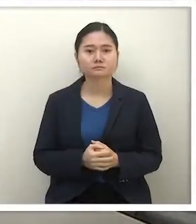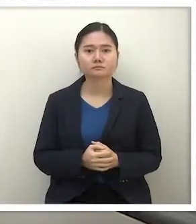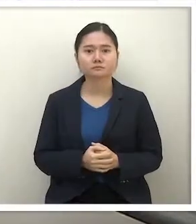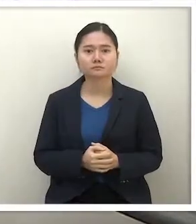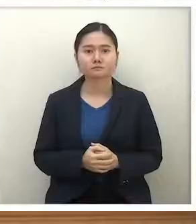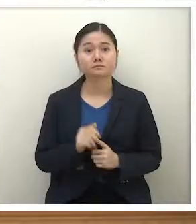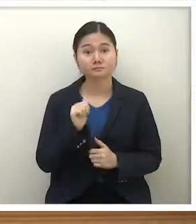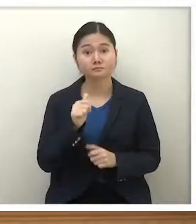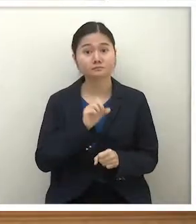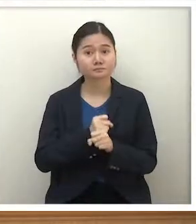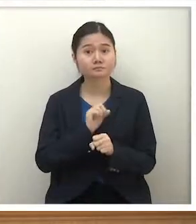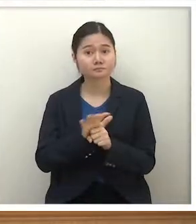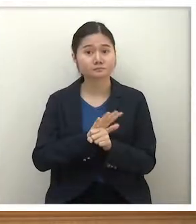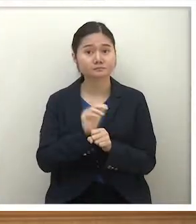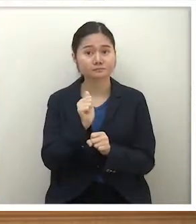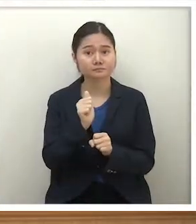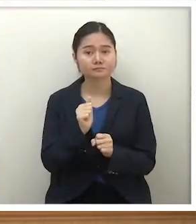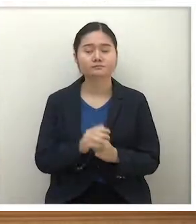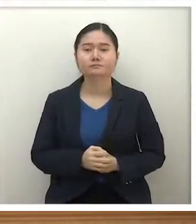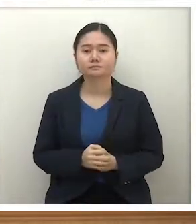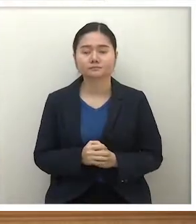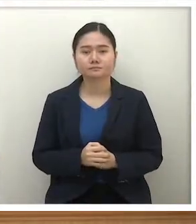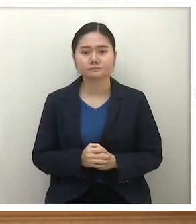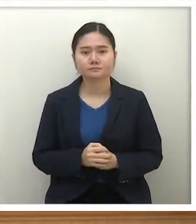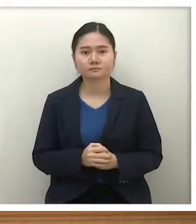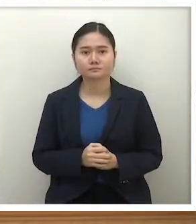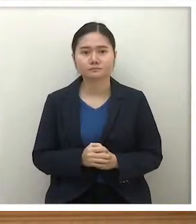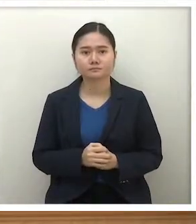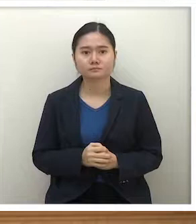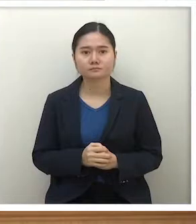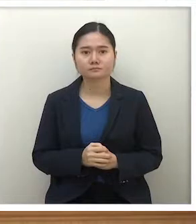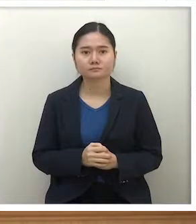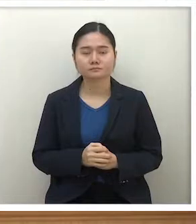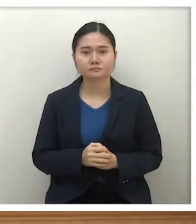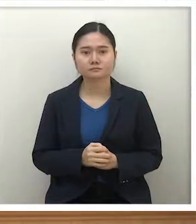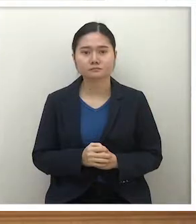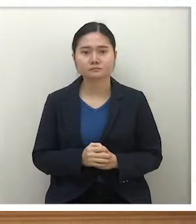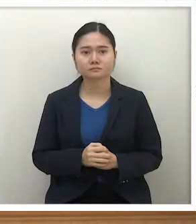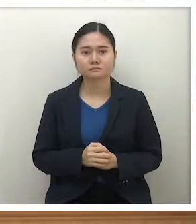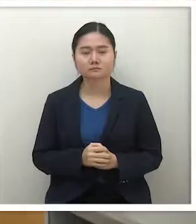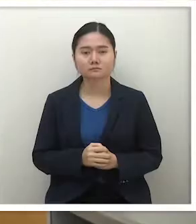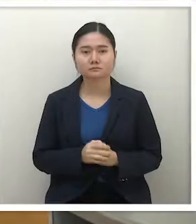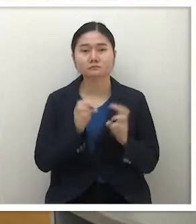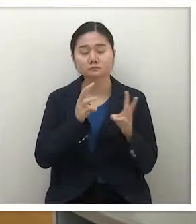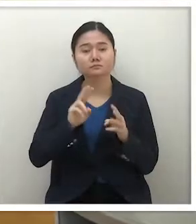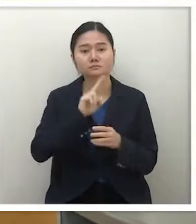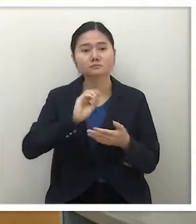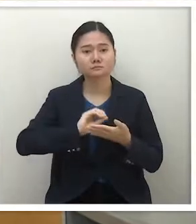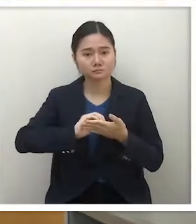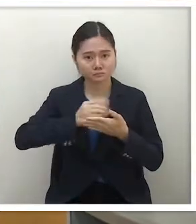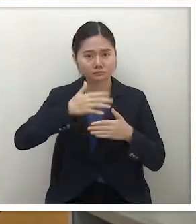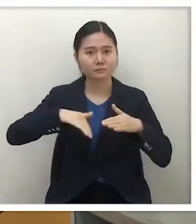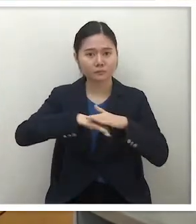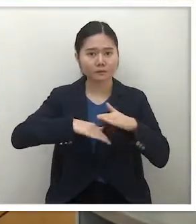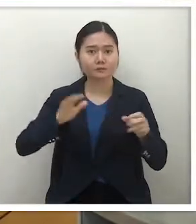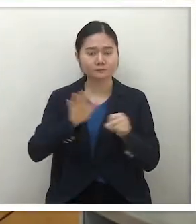หมได้อยู่นะนะครับครับนั่นก็คือการใช้โปรแกรมเบื้องต้น